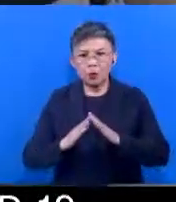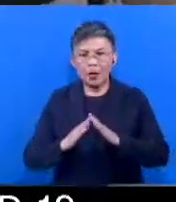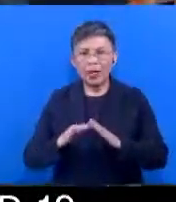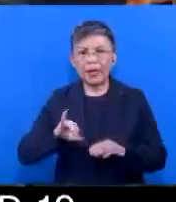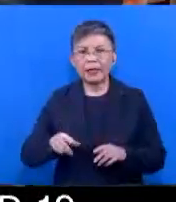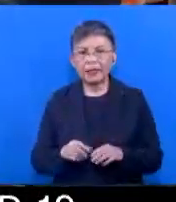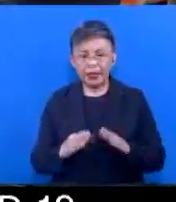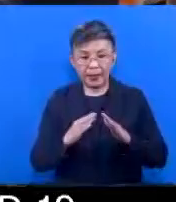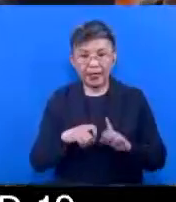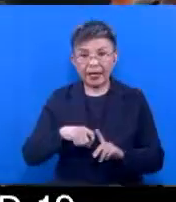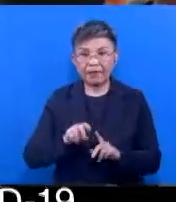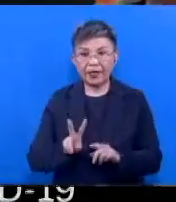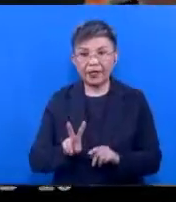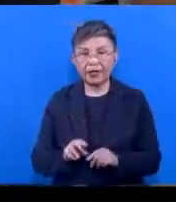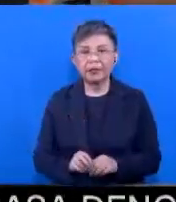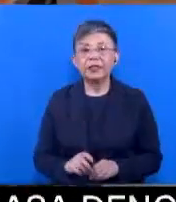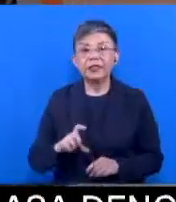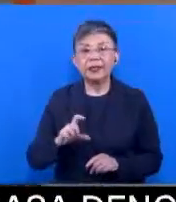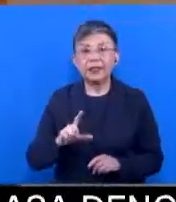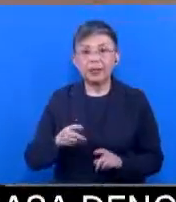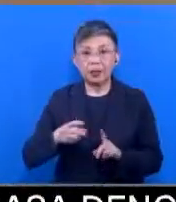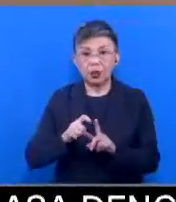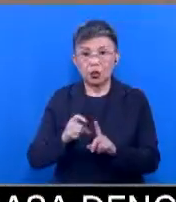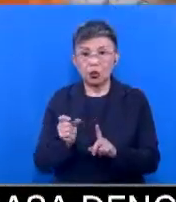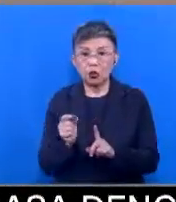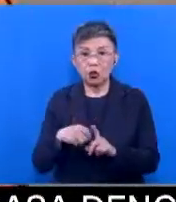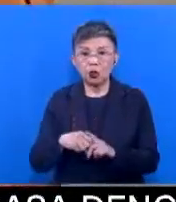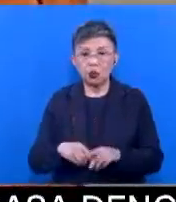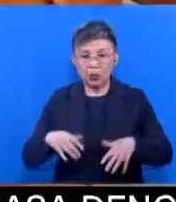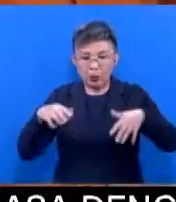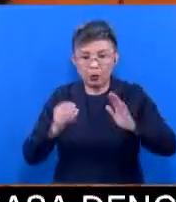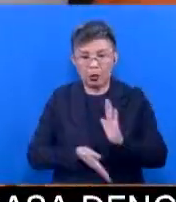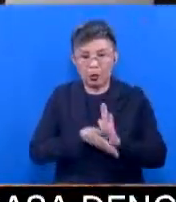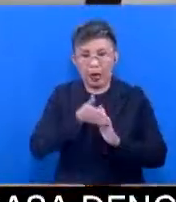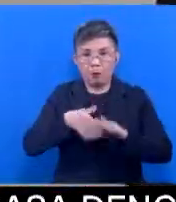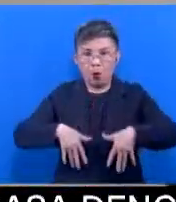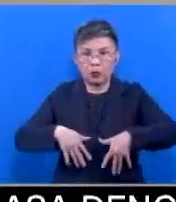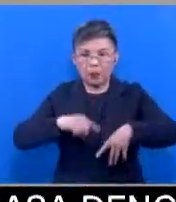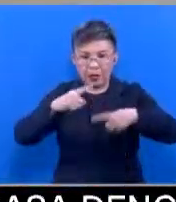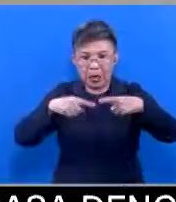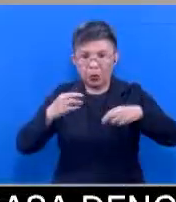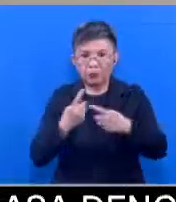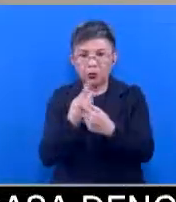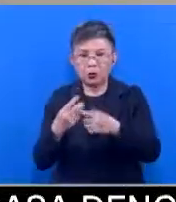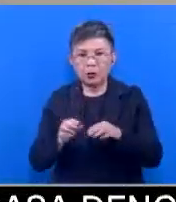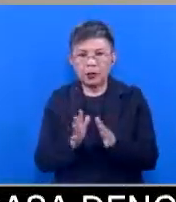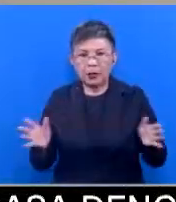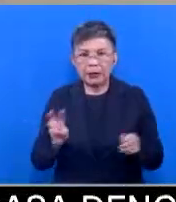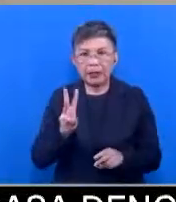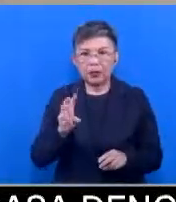berlokasi di Kafling Brebes Ciledug Kota Tangerang, Banten ditutup tembok dan kawat berduri yang membentang sepanjang kurang lebih 300